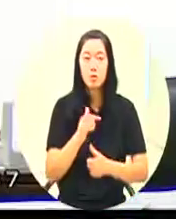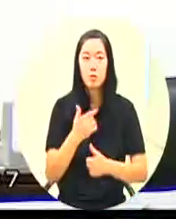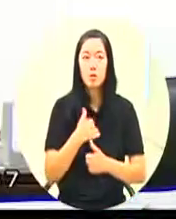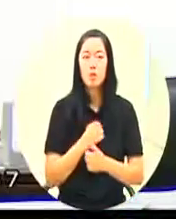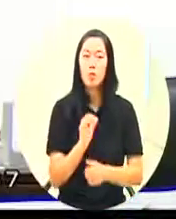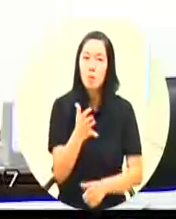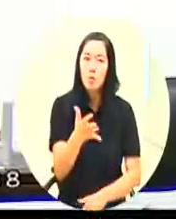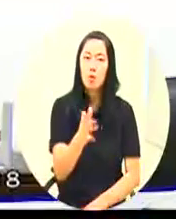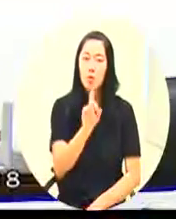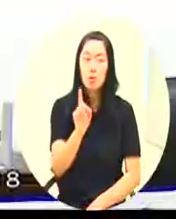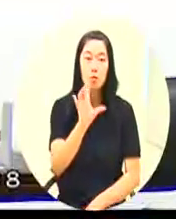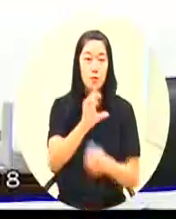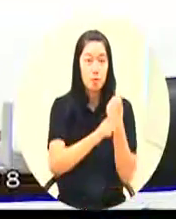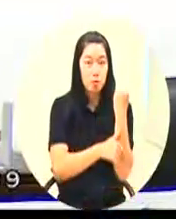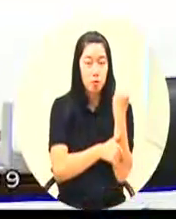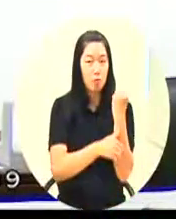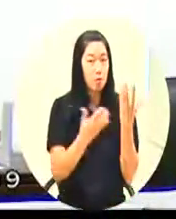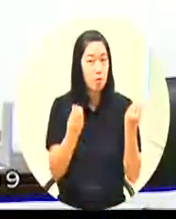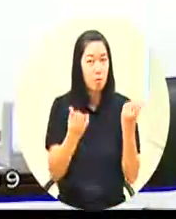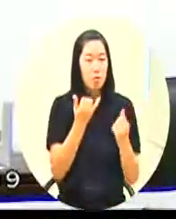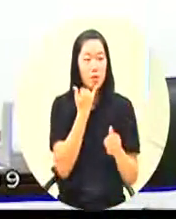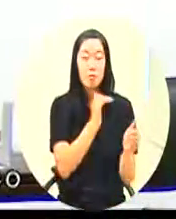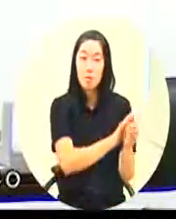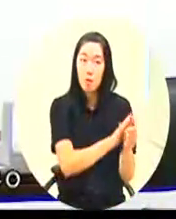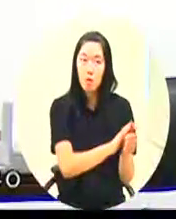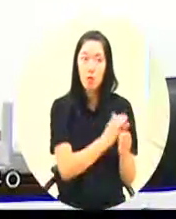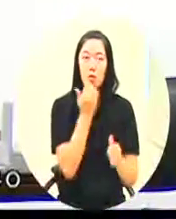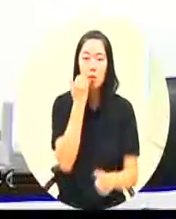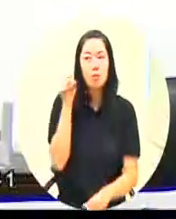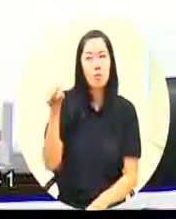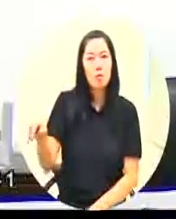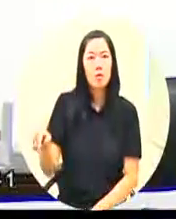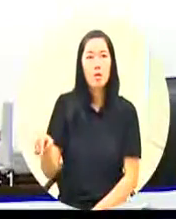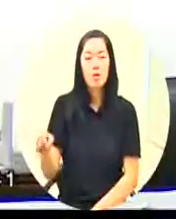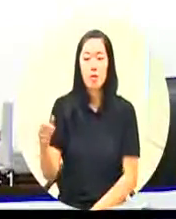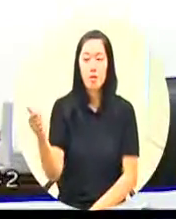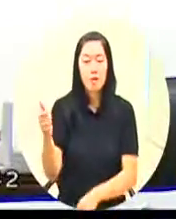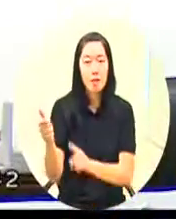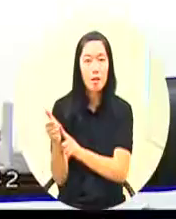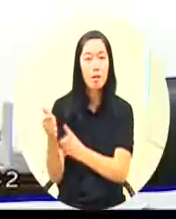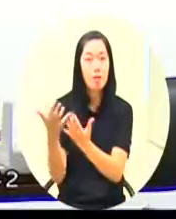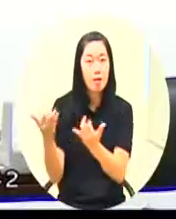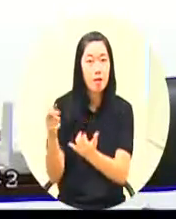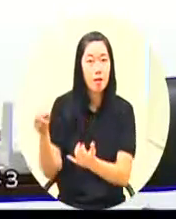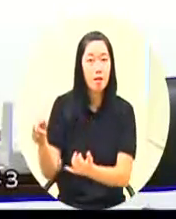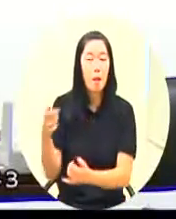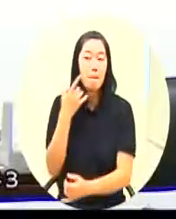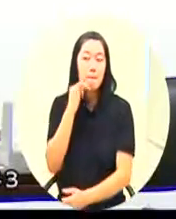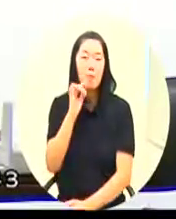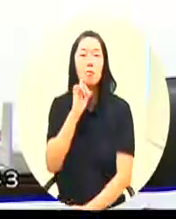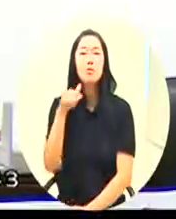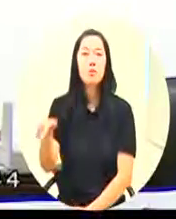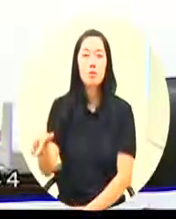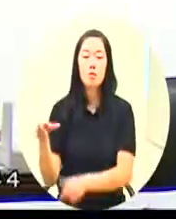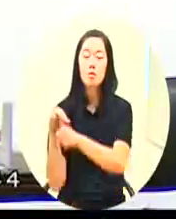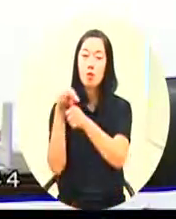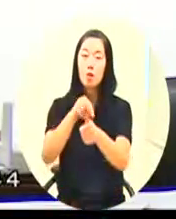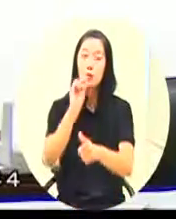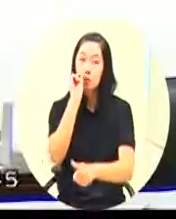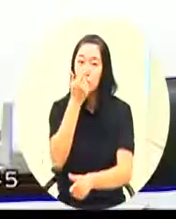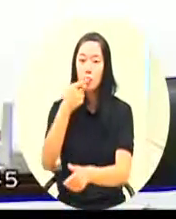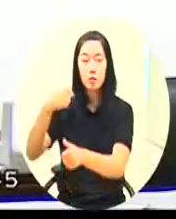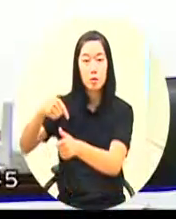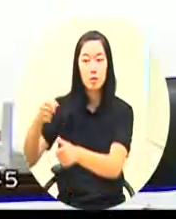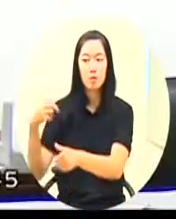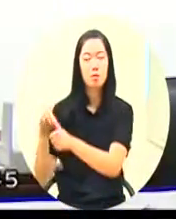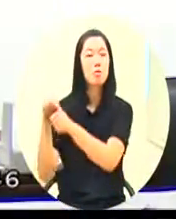一个方式可以去做好？如果这个男孩子像他妈妈讲的，他就是一个需要到特教的小孩，那为什么不能请他